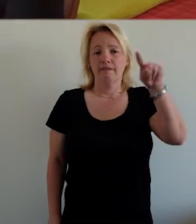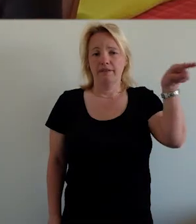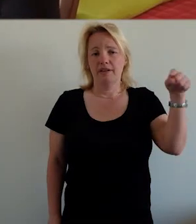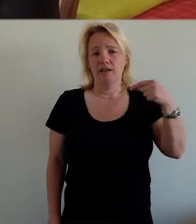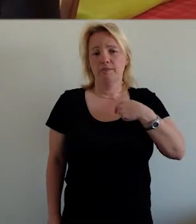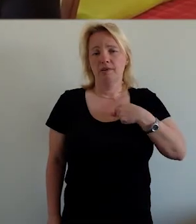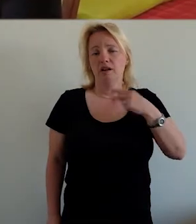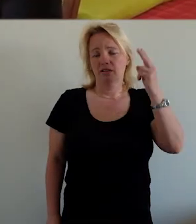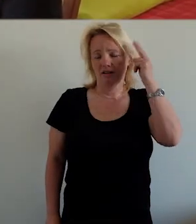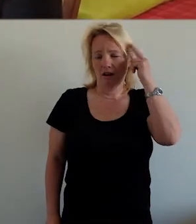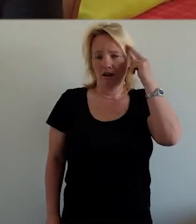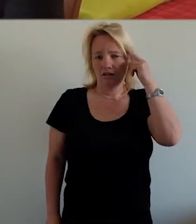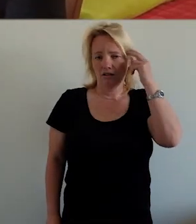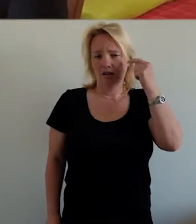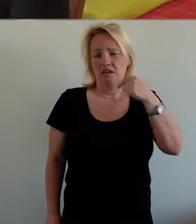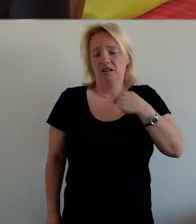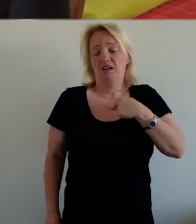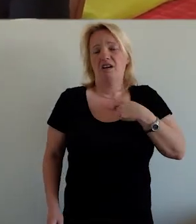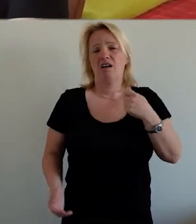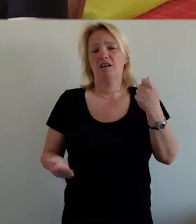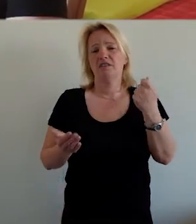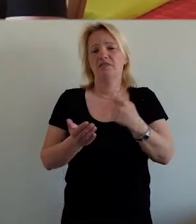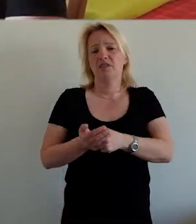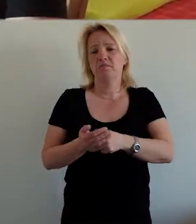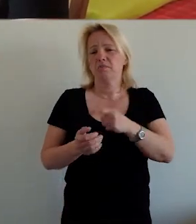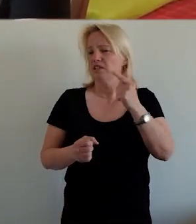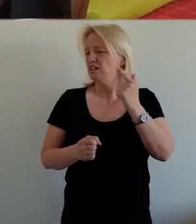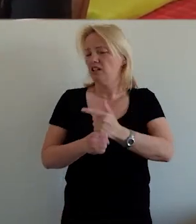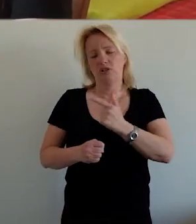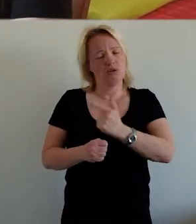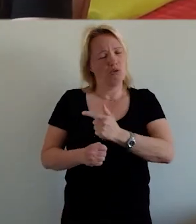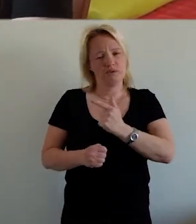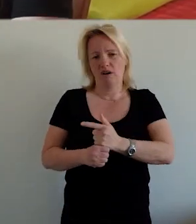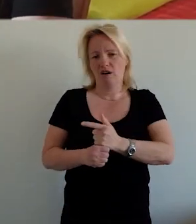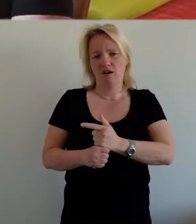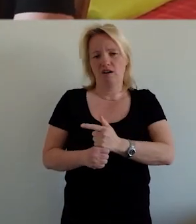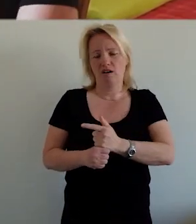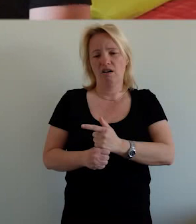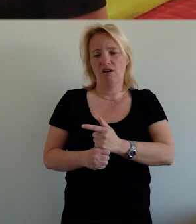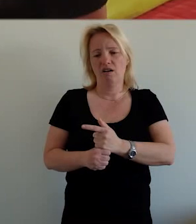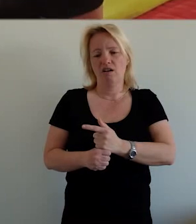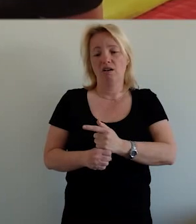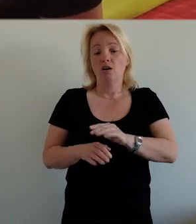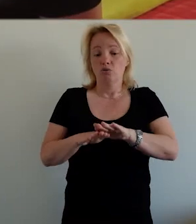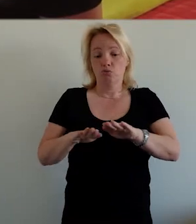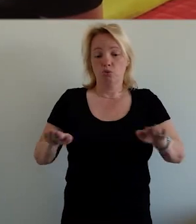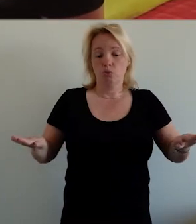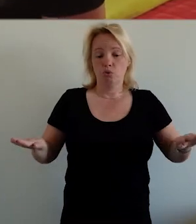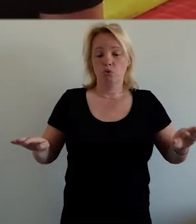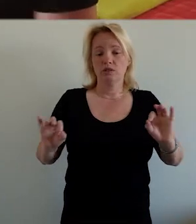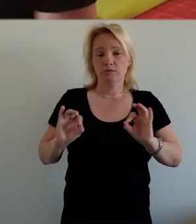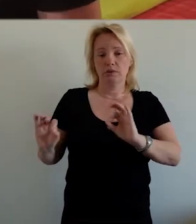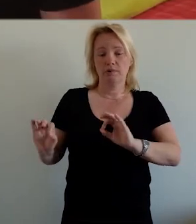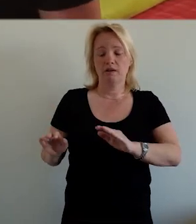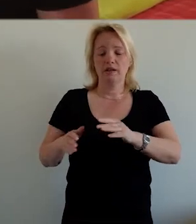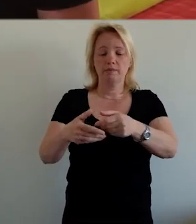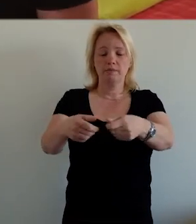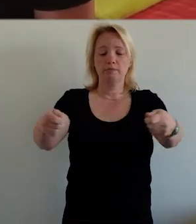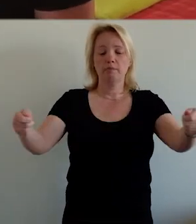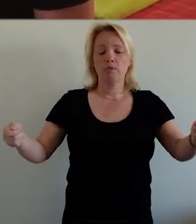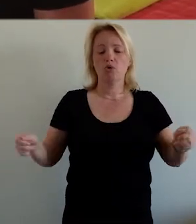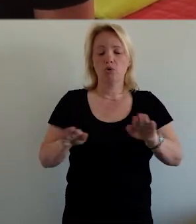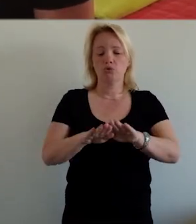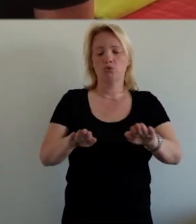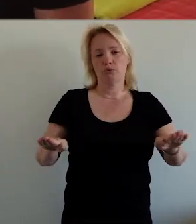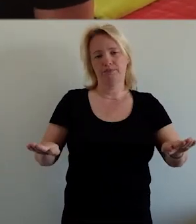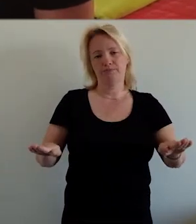Vy mě znáte a víte, že jsem nešikovná. Abych nezničila stůl, dala jsem si